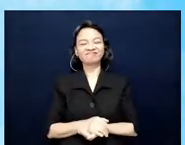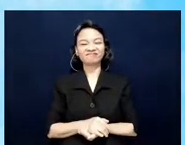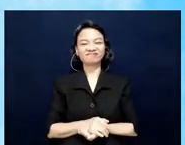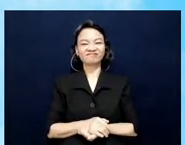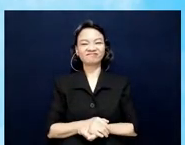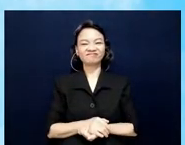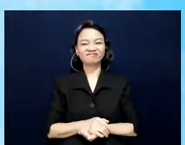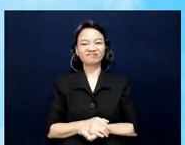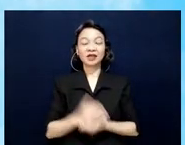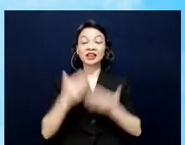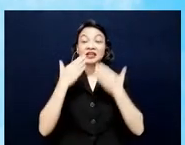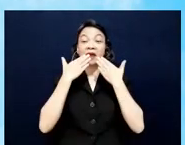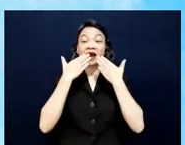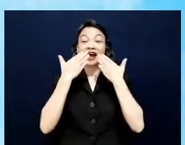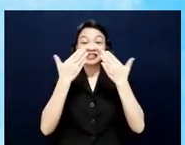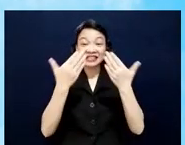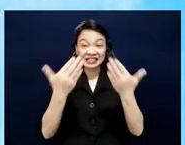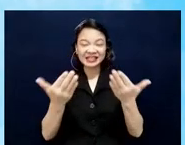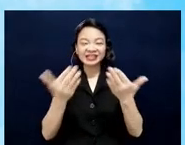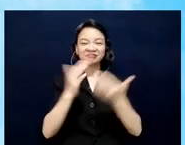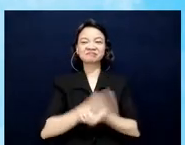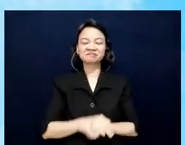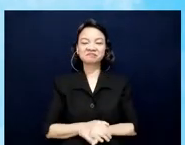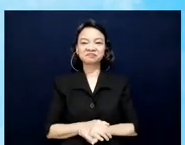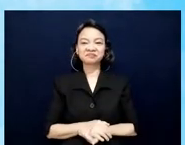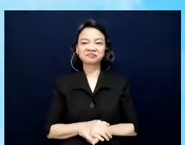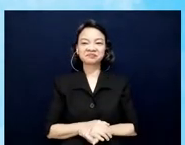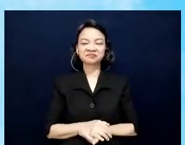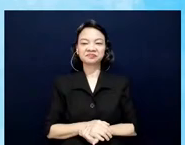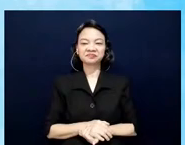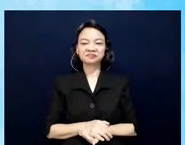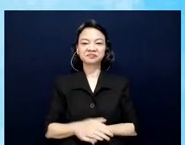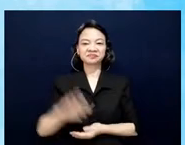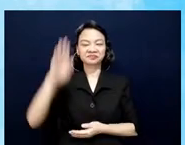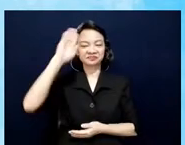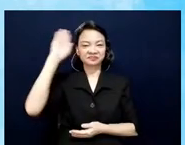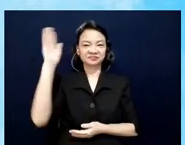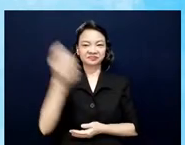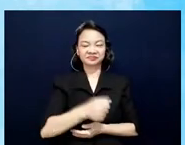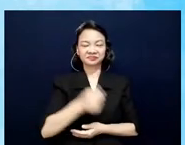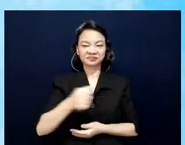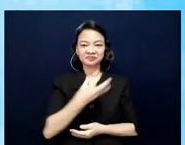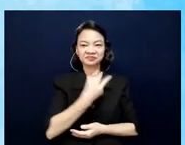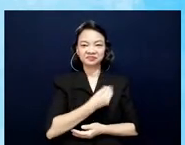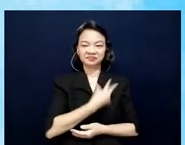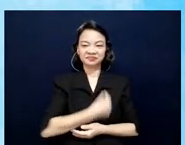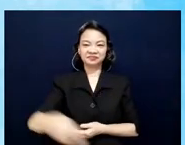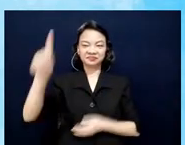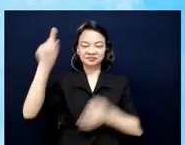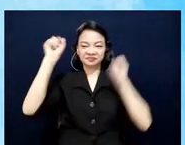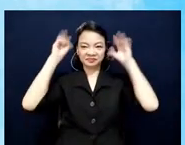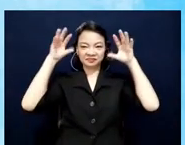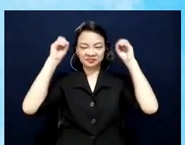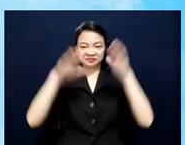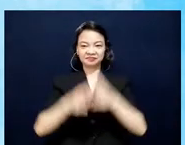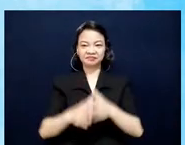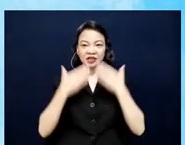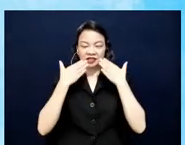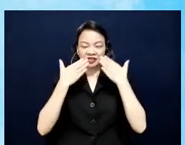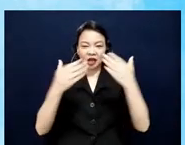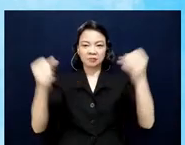kasih Mbak Brigita. Assalamualaikum warahmatullahi wabarakatuh. Selamat siang dan salam sehat untuk kita